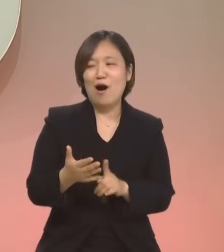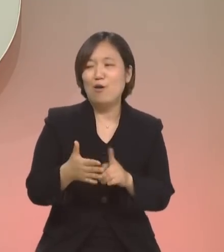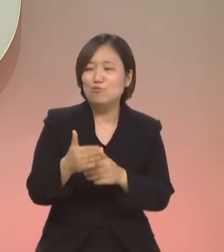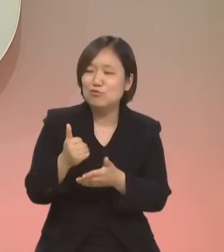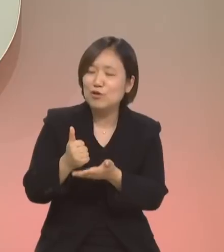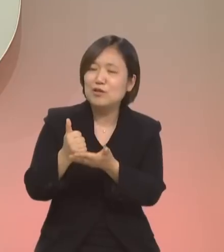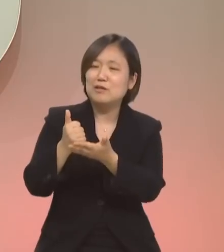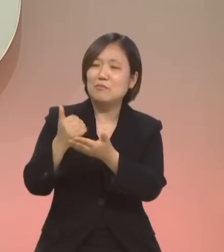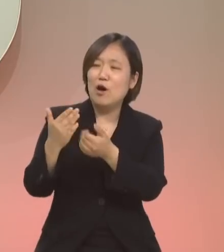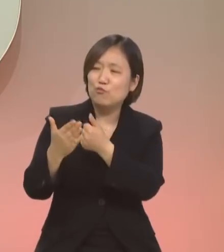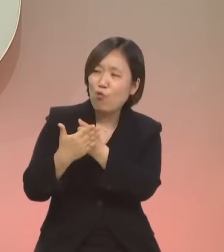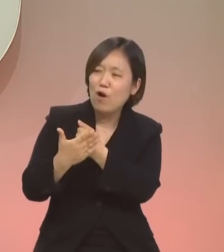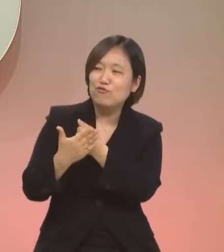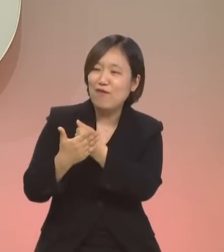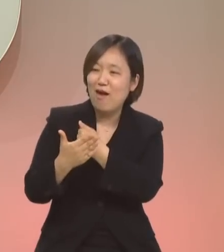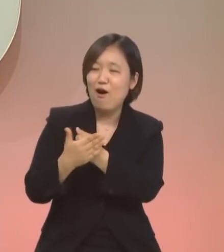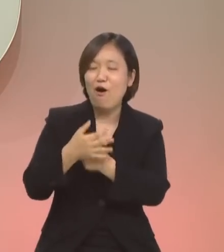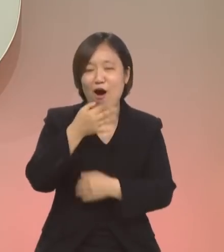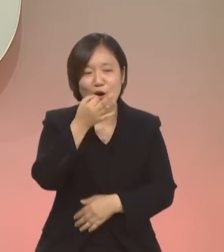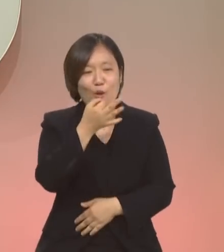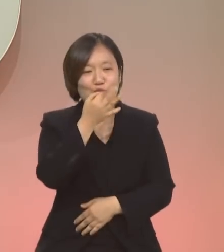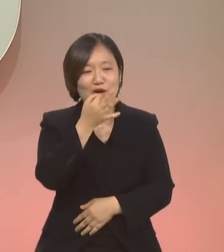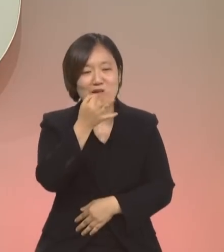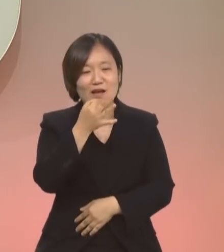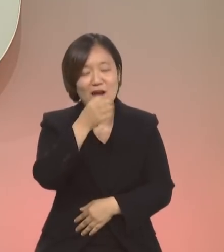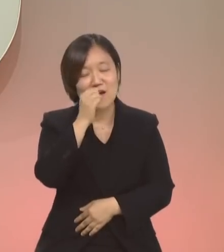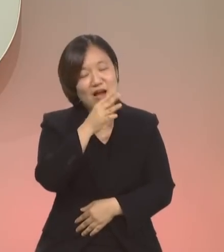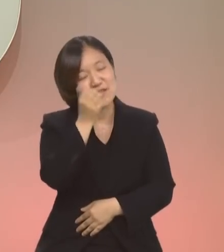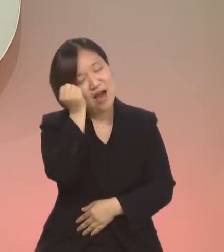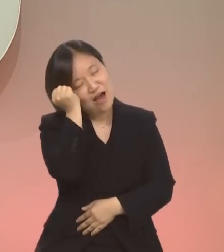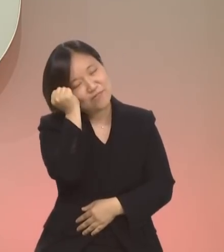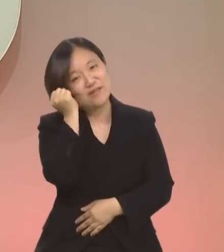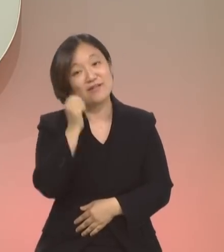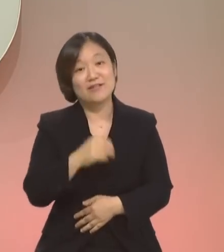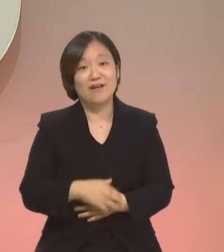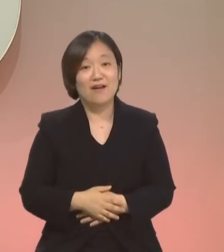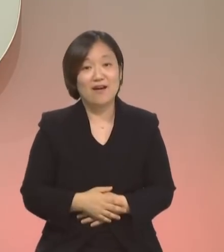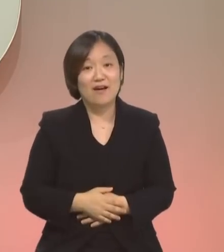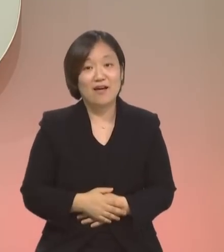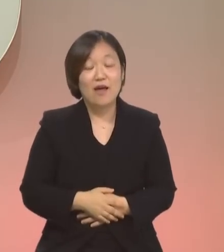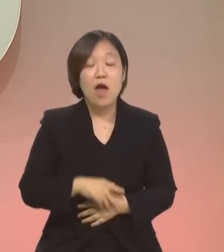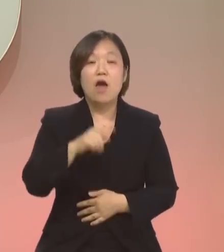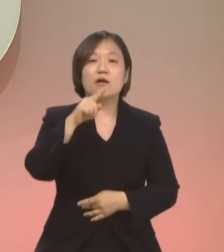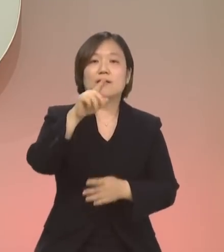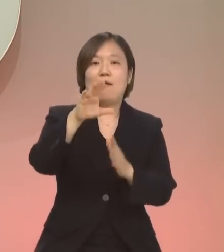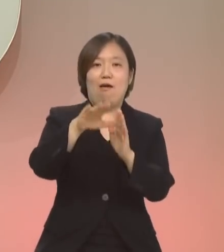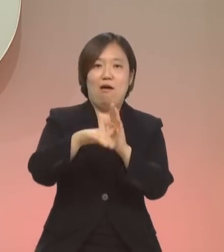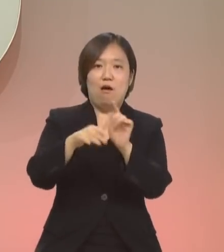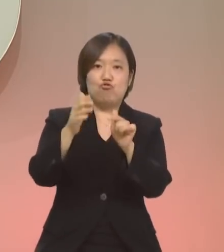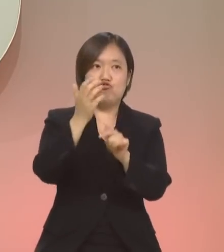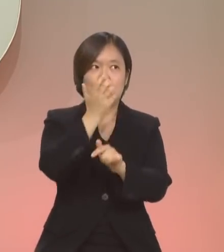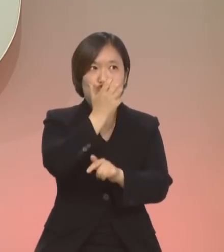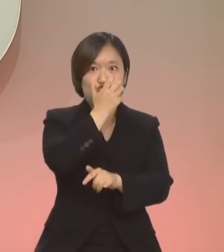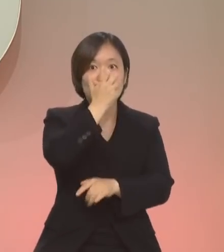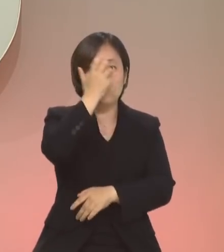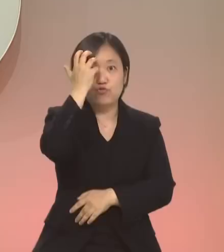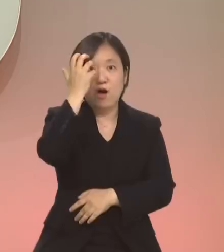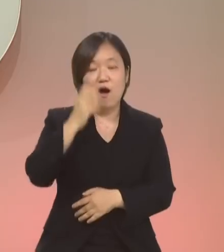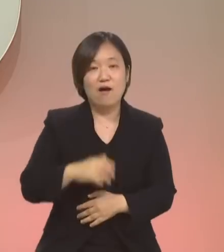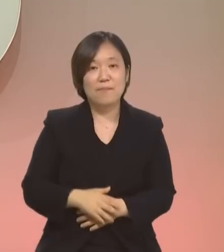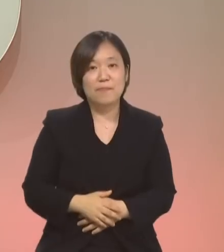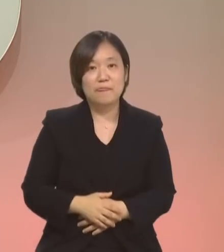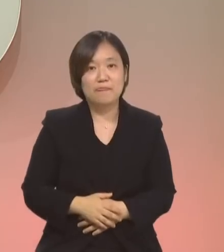도와주세요 염불하다가 이렇게 탈진하듯이 잠이 들었는데 이제 생생한 꿈을 꾼 거예요